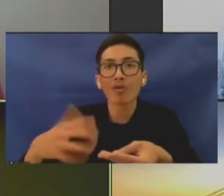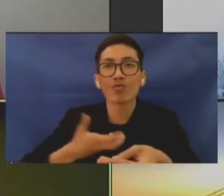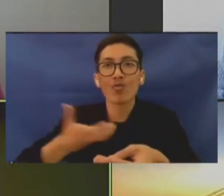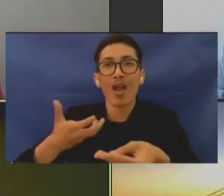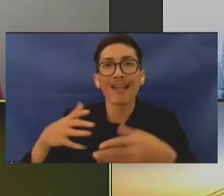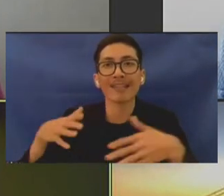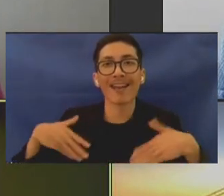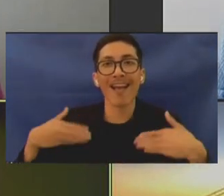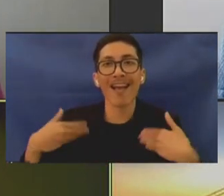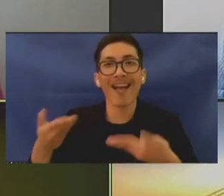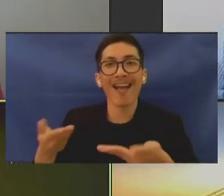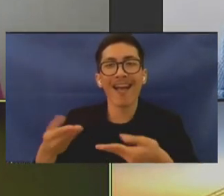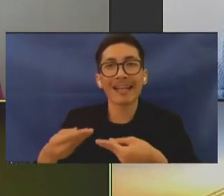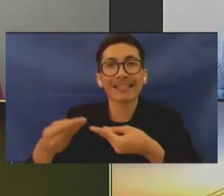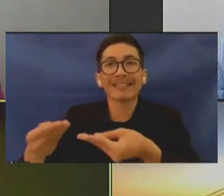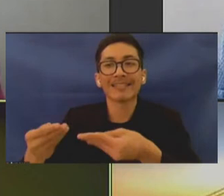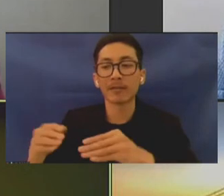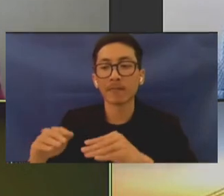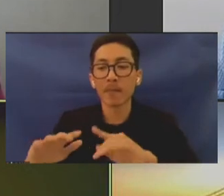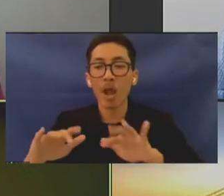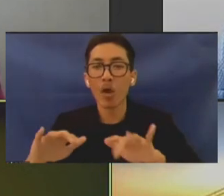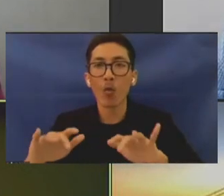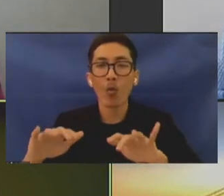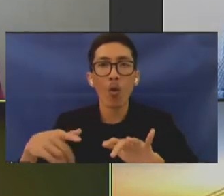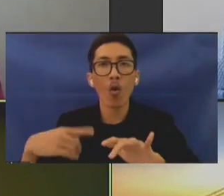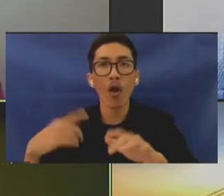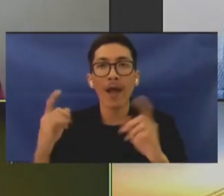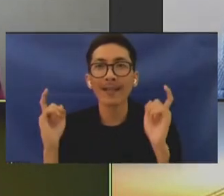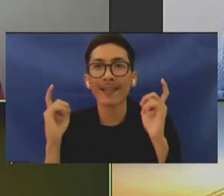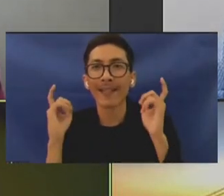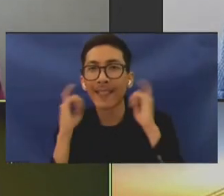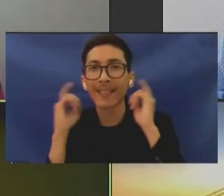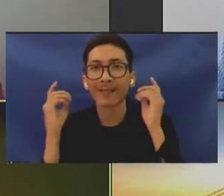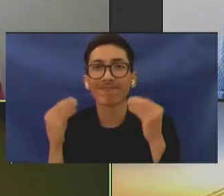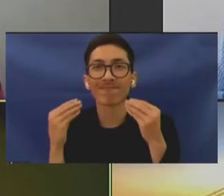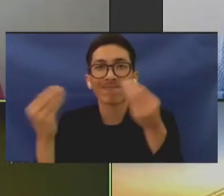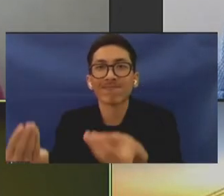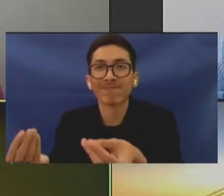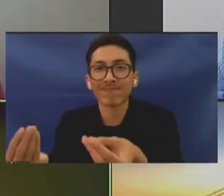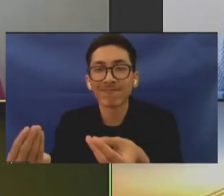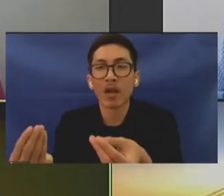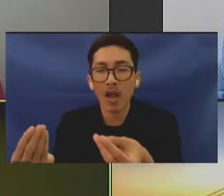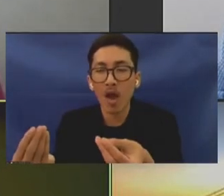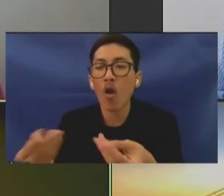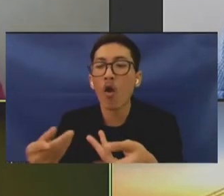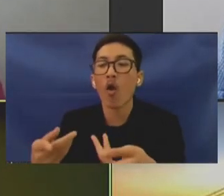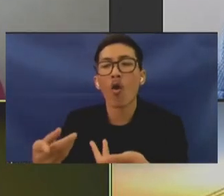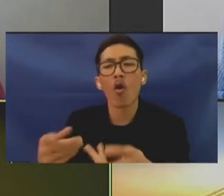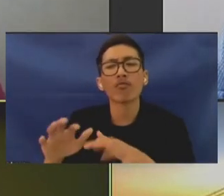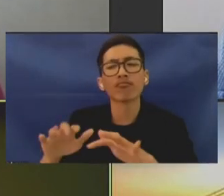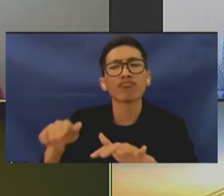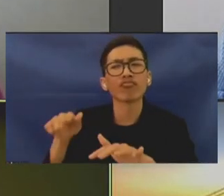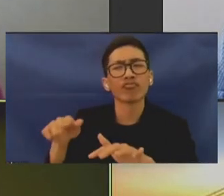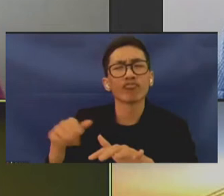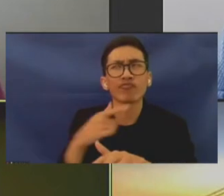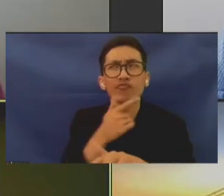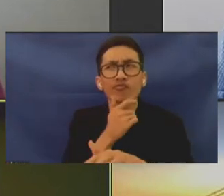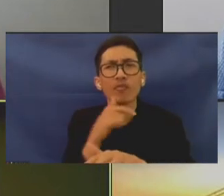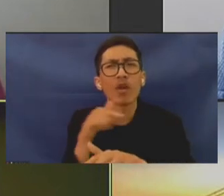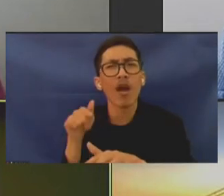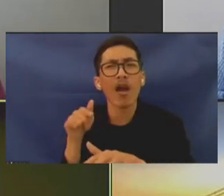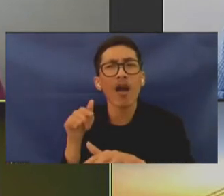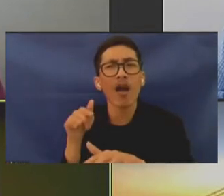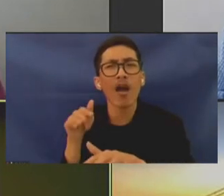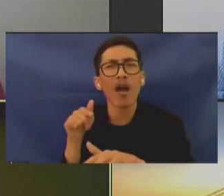kaset di ini dia suka gitu kan. Jadi dari situ saya mulai bereksplor. Balqis mulai menunjukkan minat